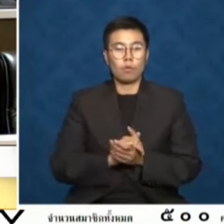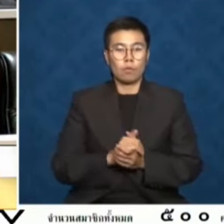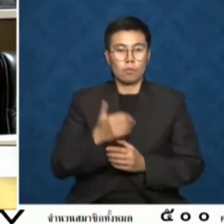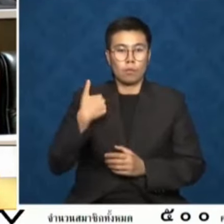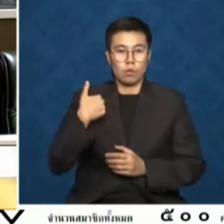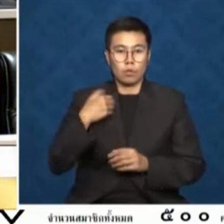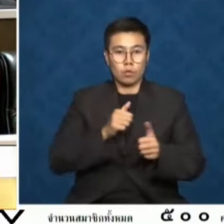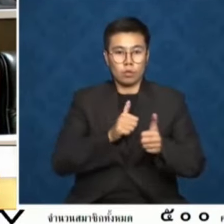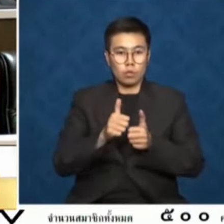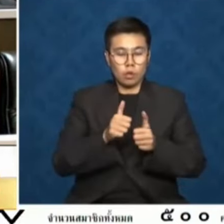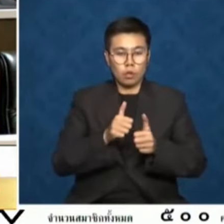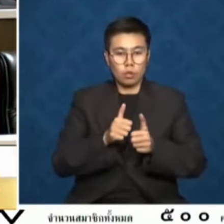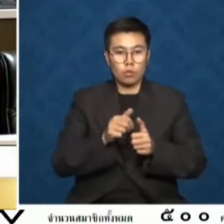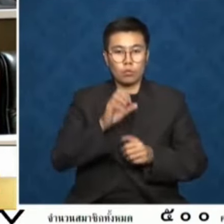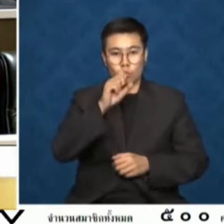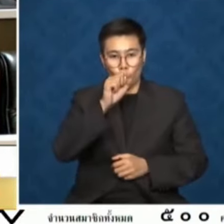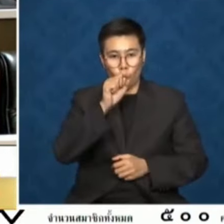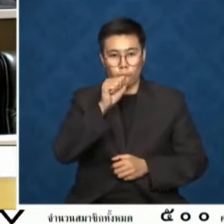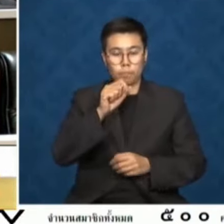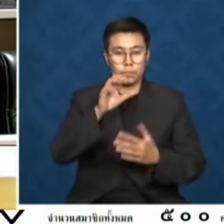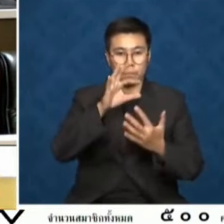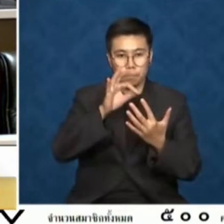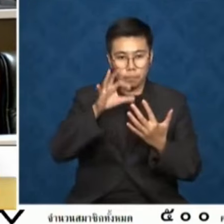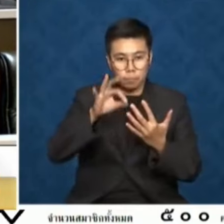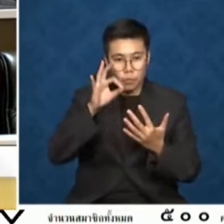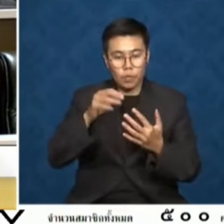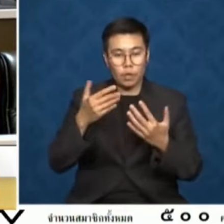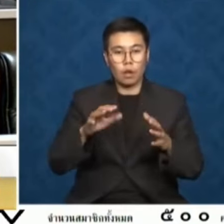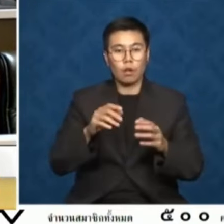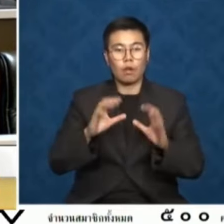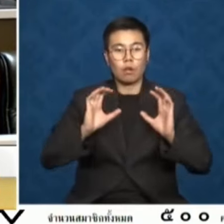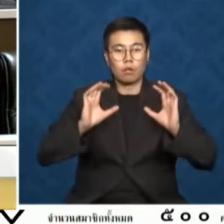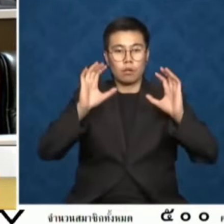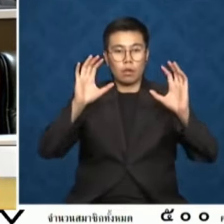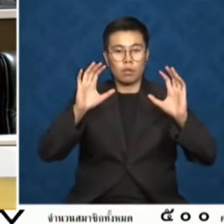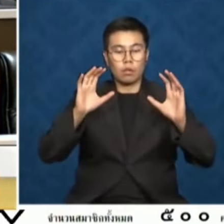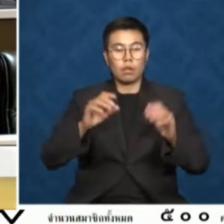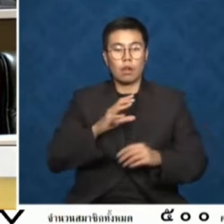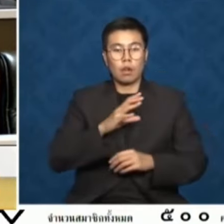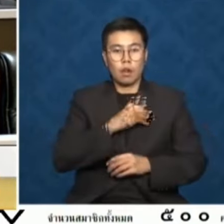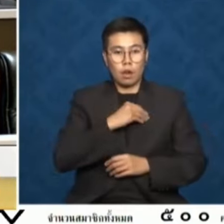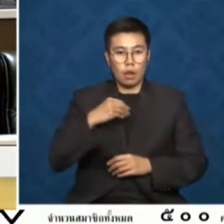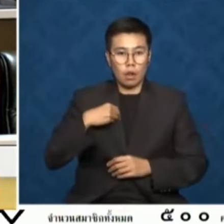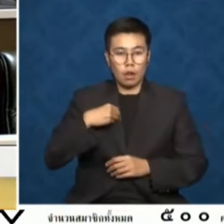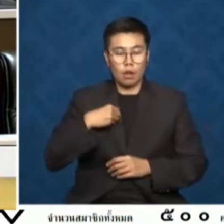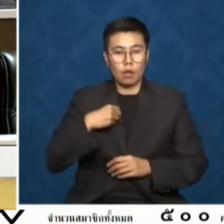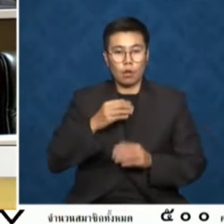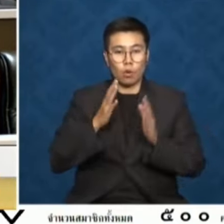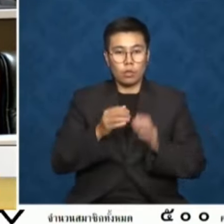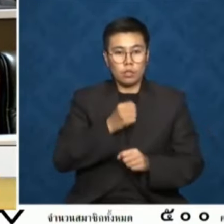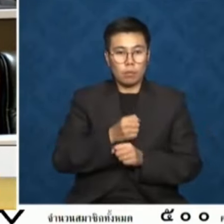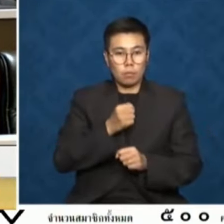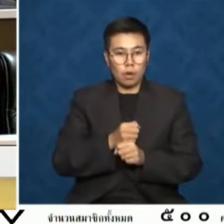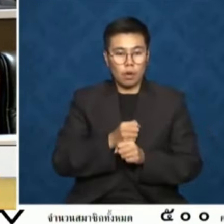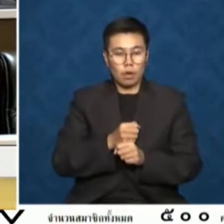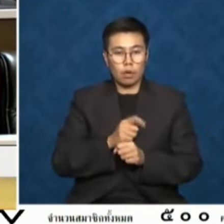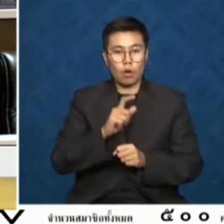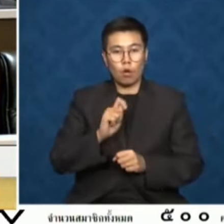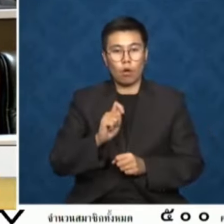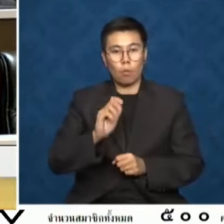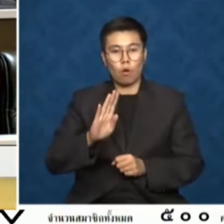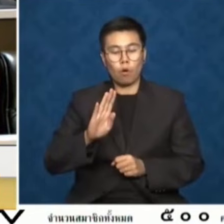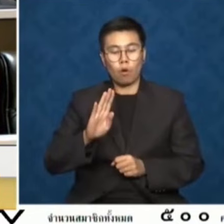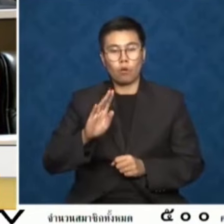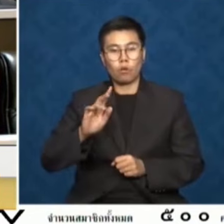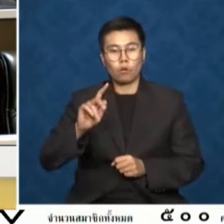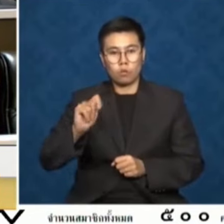สอบแข่งขันสอบคัดเลือกและคัดเลือกข้าราชการและพนักงานส่วนท้องถิ่นซึ่งมาตรการและกล